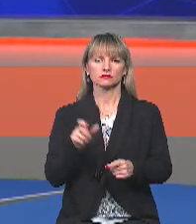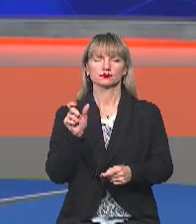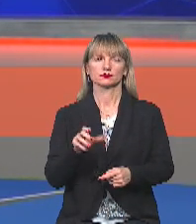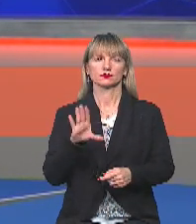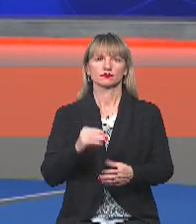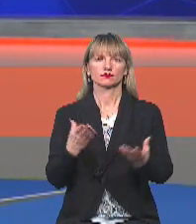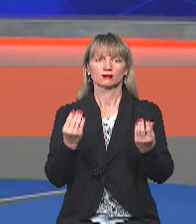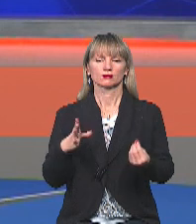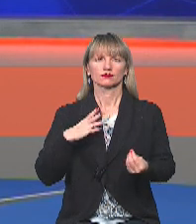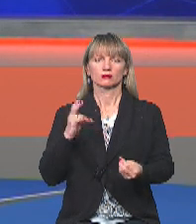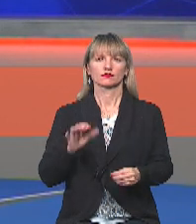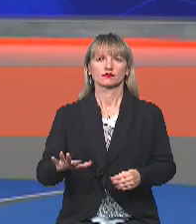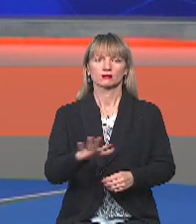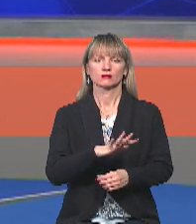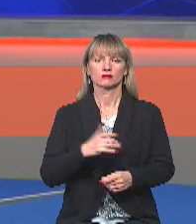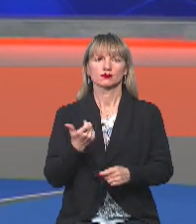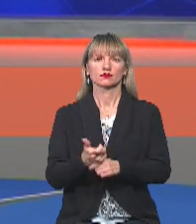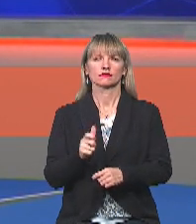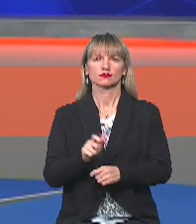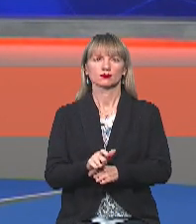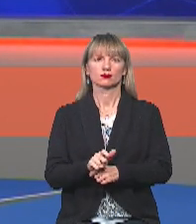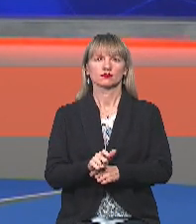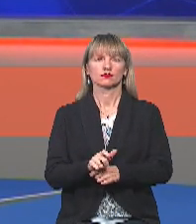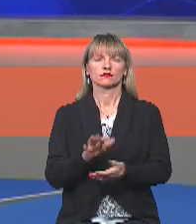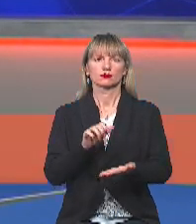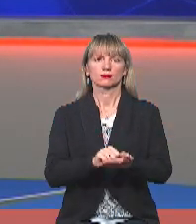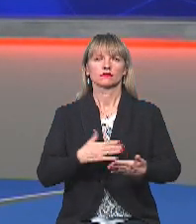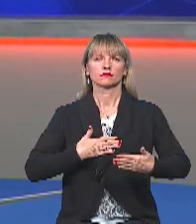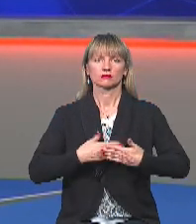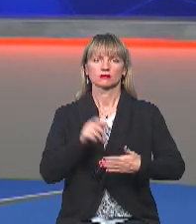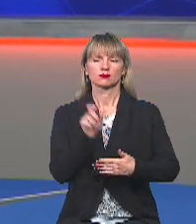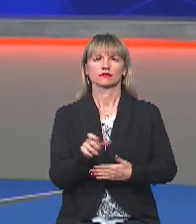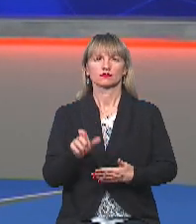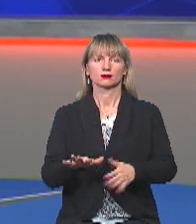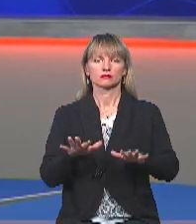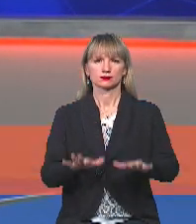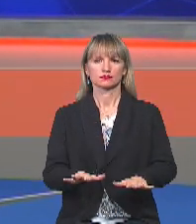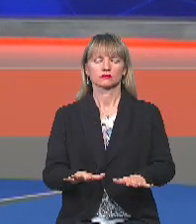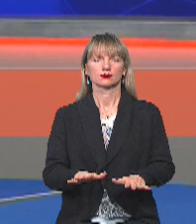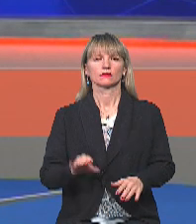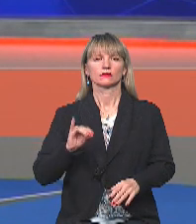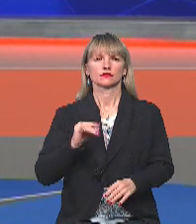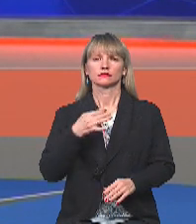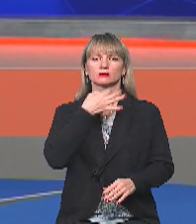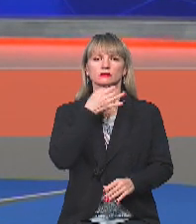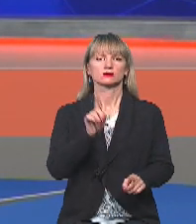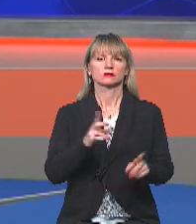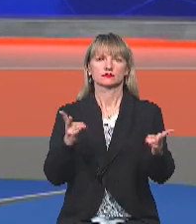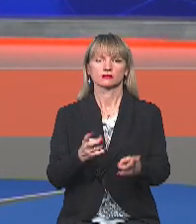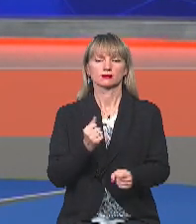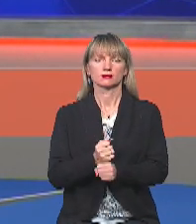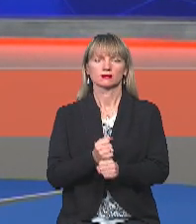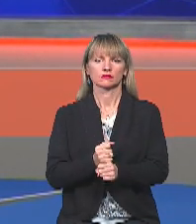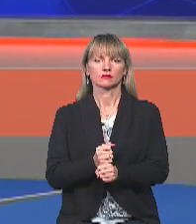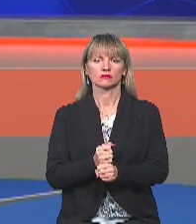день провела на Майдані і дуже займає активну громадську позицію». І казав, щось треба